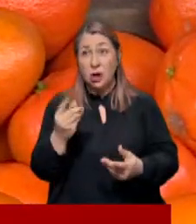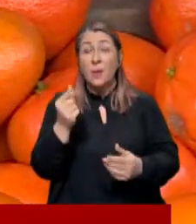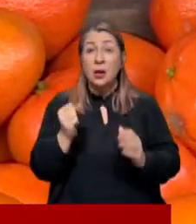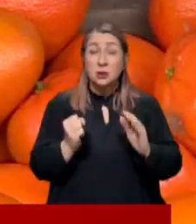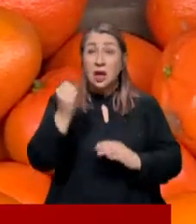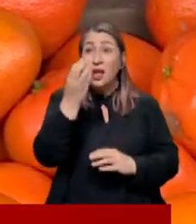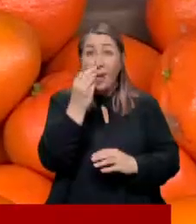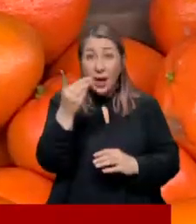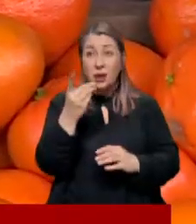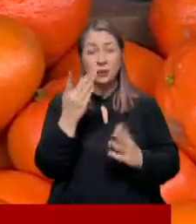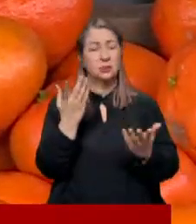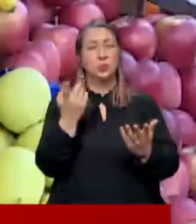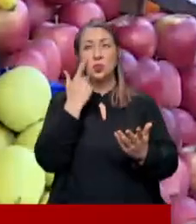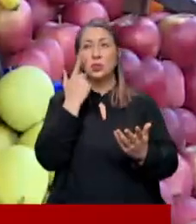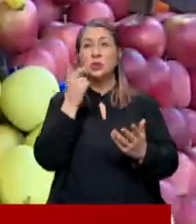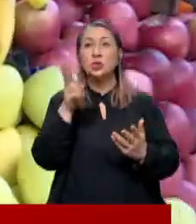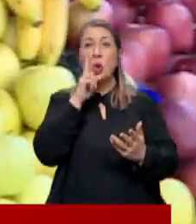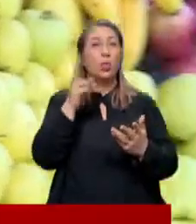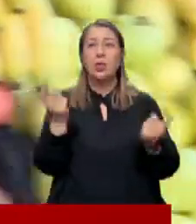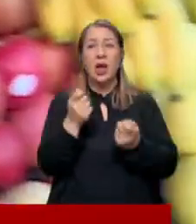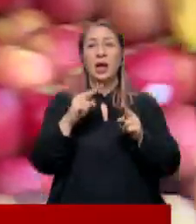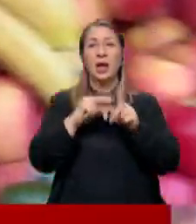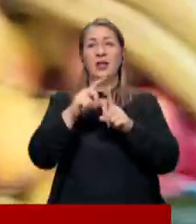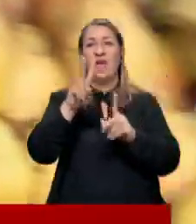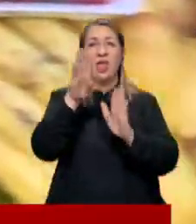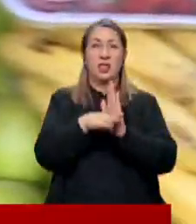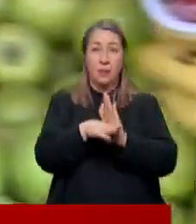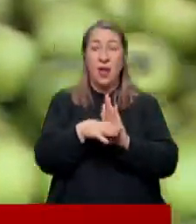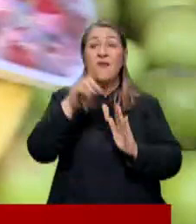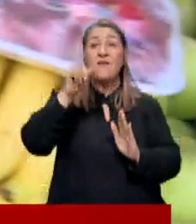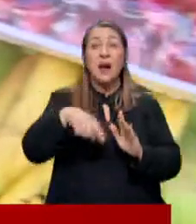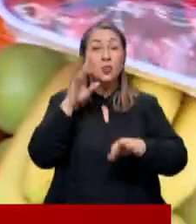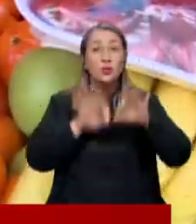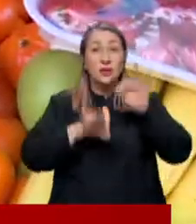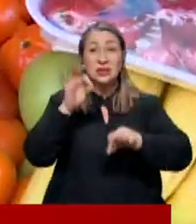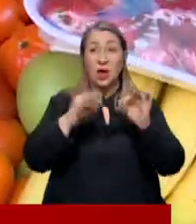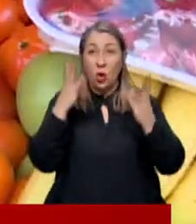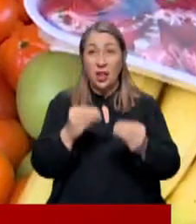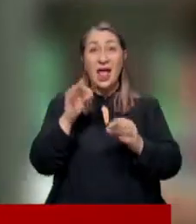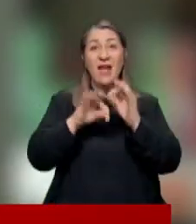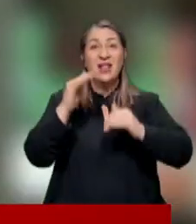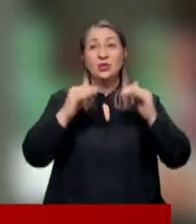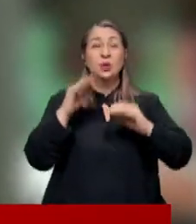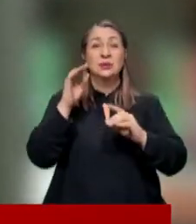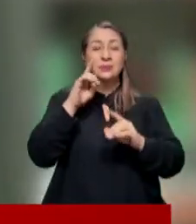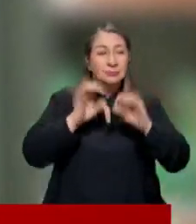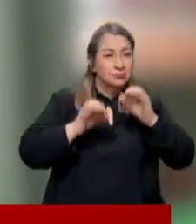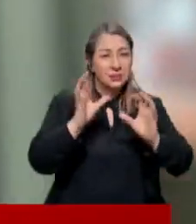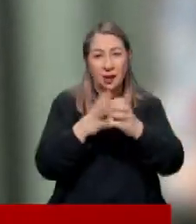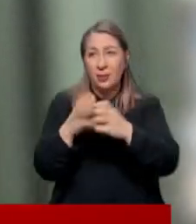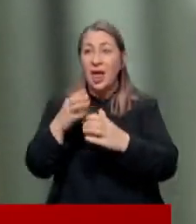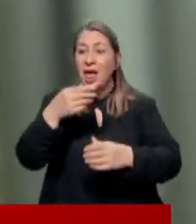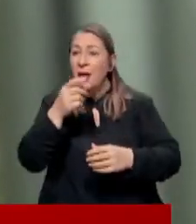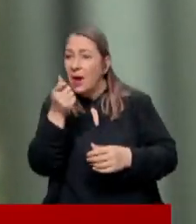Yükselen gıda fiyatları karşısında hükümetin son hamlesi KDV indirimi. Vergi müfettişlerinden oluşan enflasyon timi etiketleri